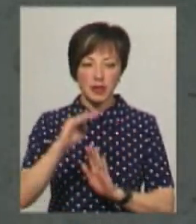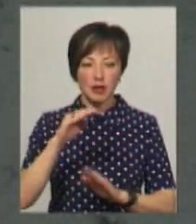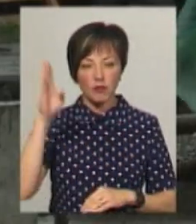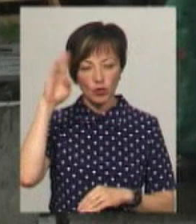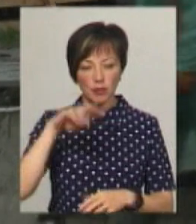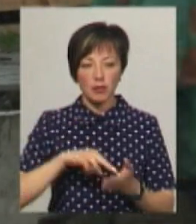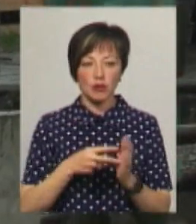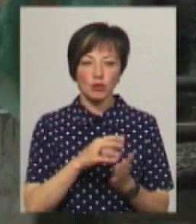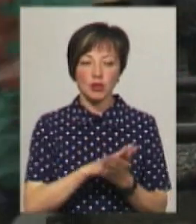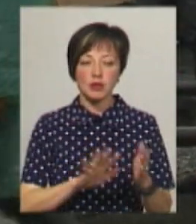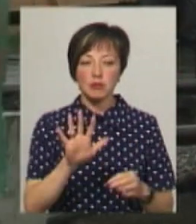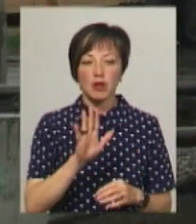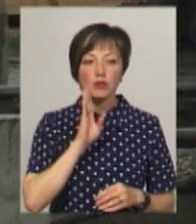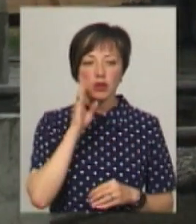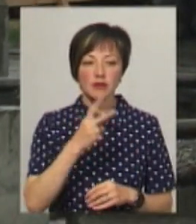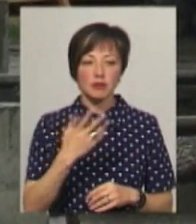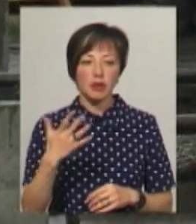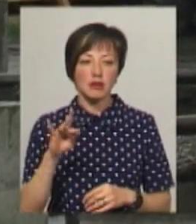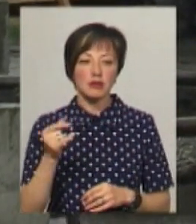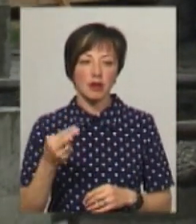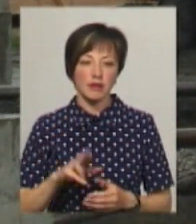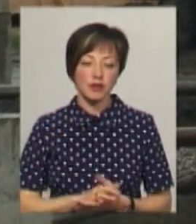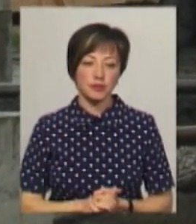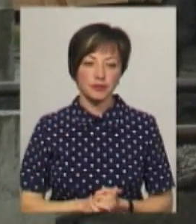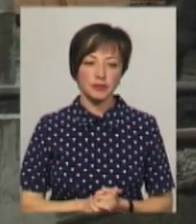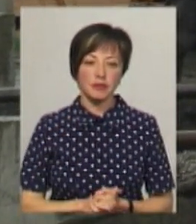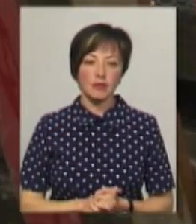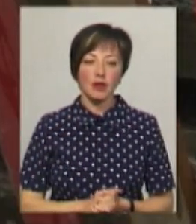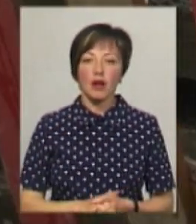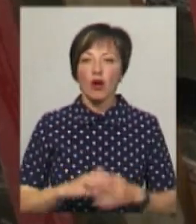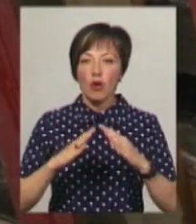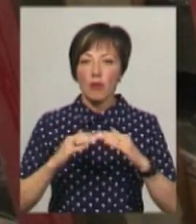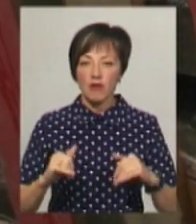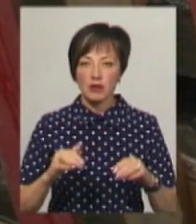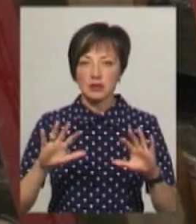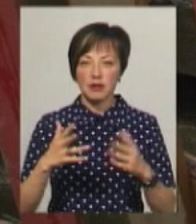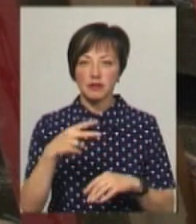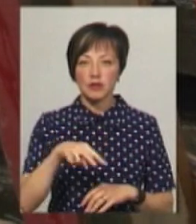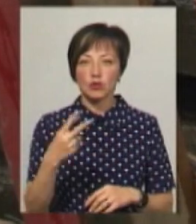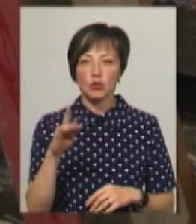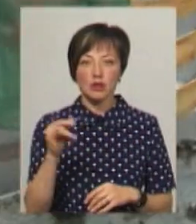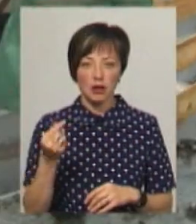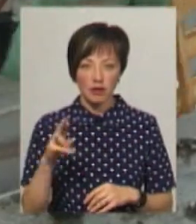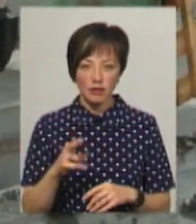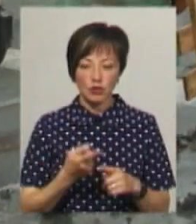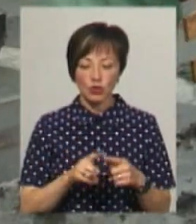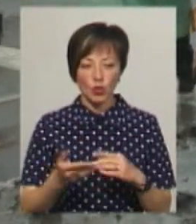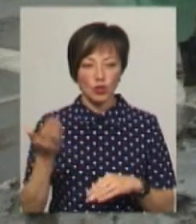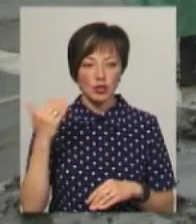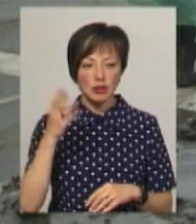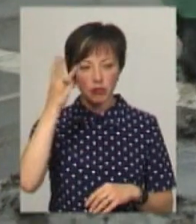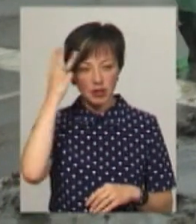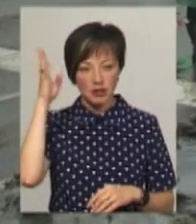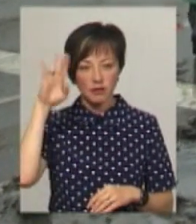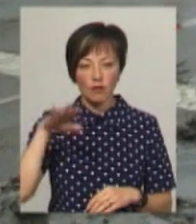планують продовжити з 5 ранку 25 травня, каже Станіслав Міхалець. Нагадаю, обвал колектора стався 22 травня. З того ж часу Хмельницький